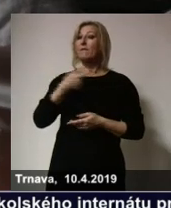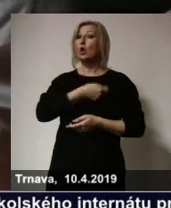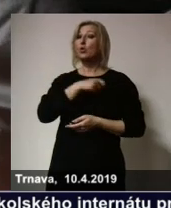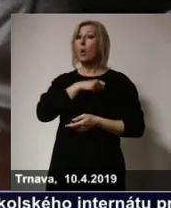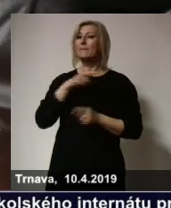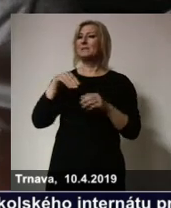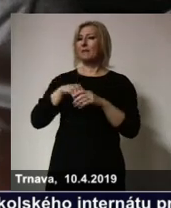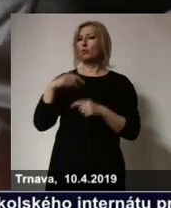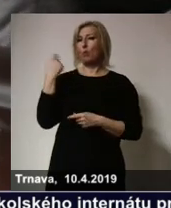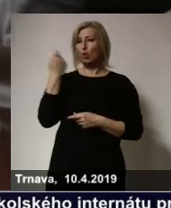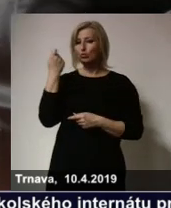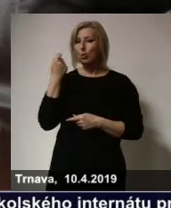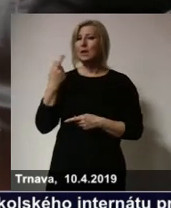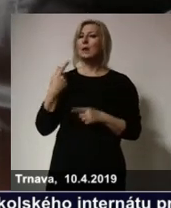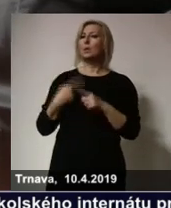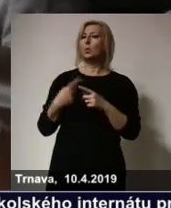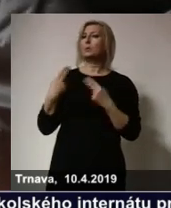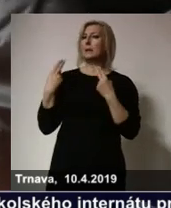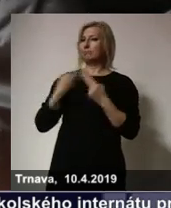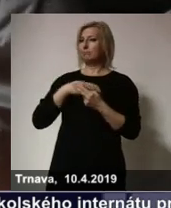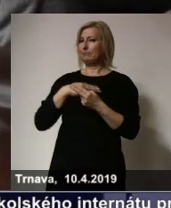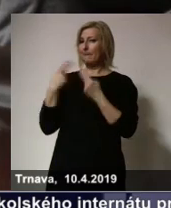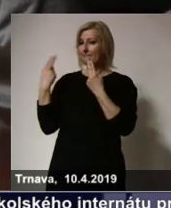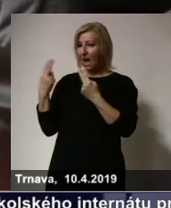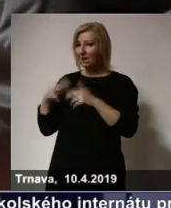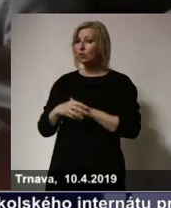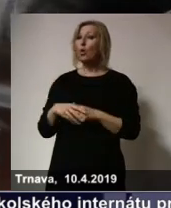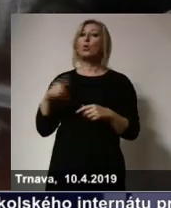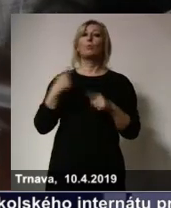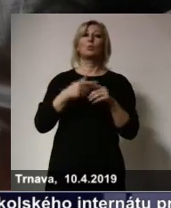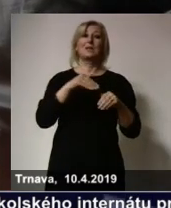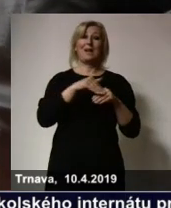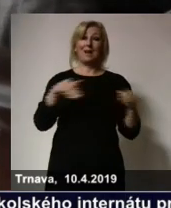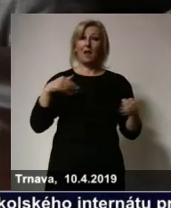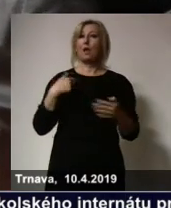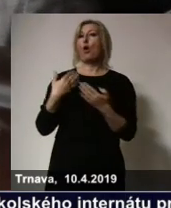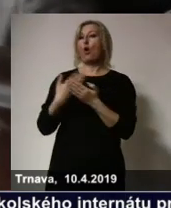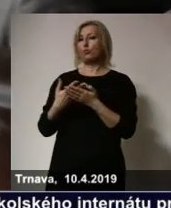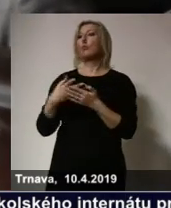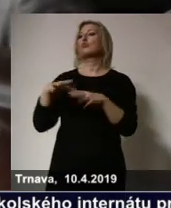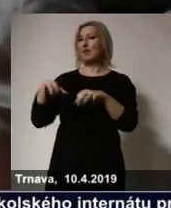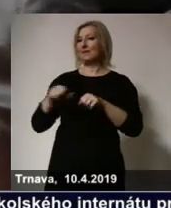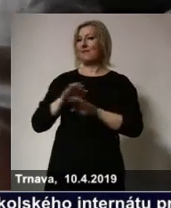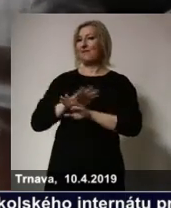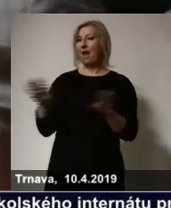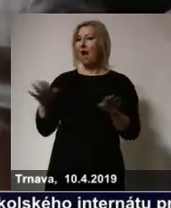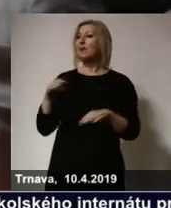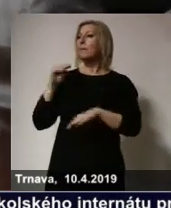majetkom, ako aj rada, odporúča materiál schváliť a nemala žiadne pripomienky, čiže bez